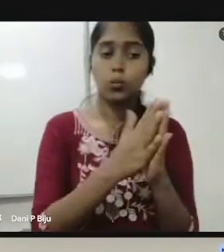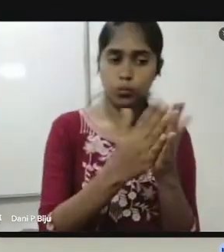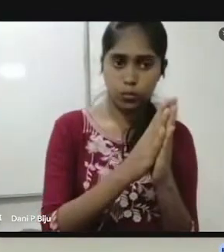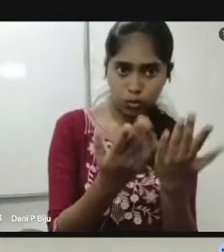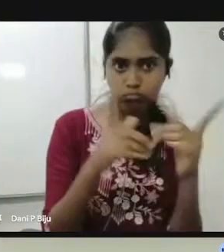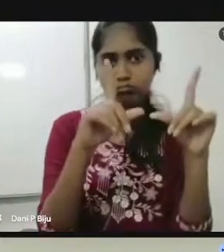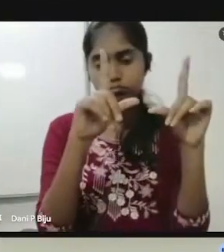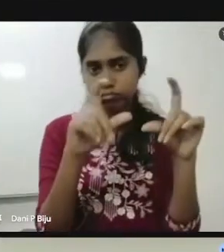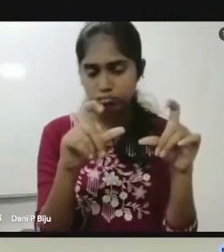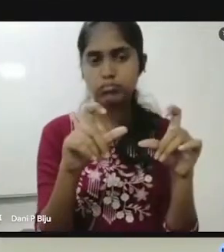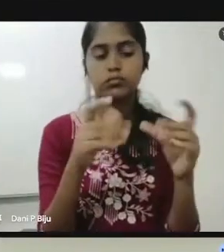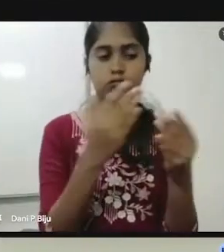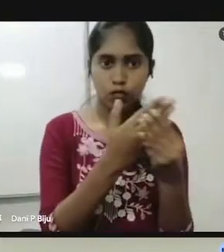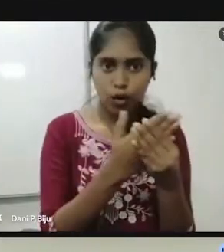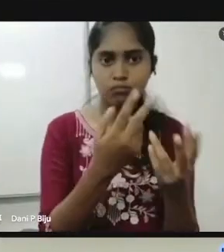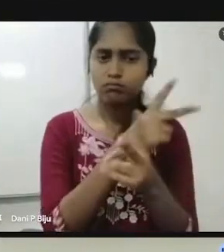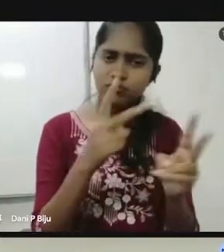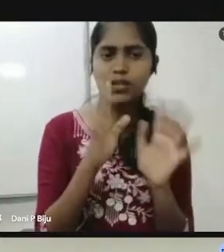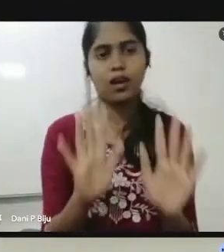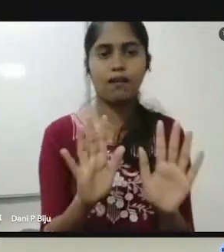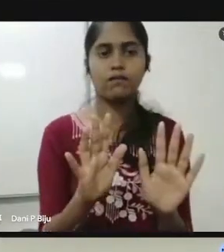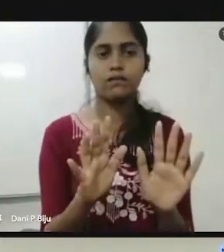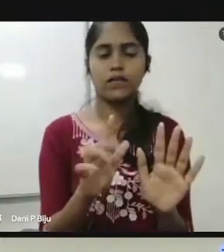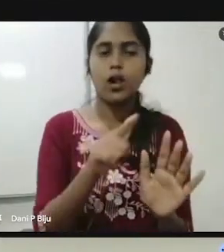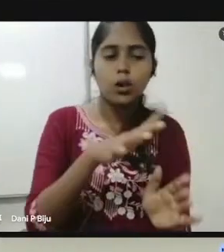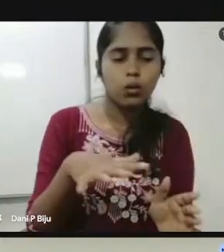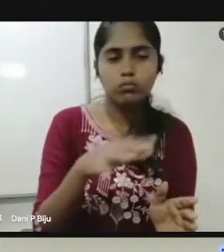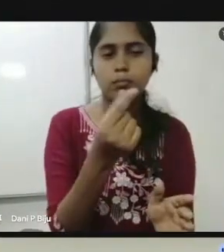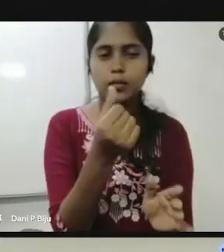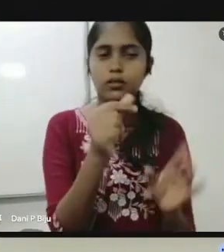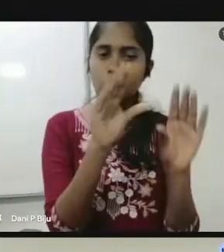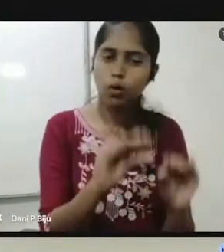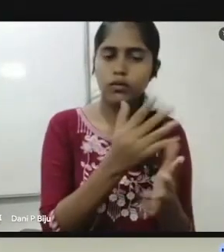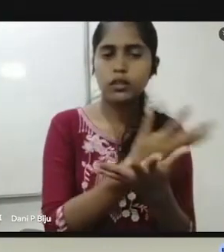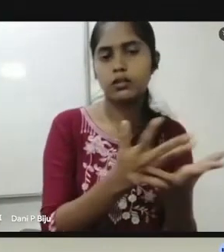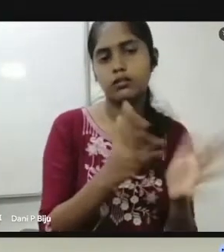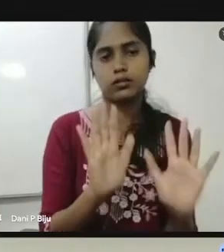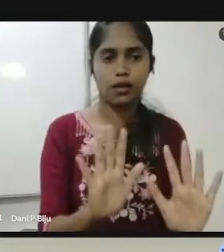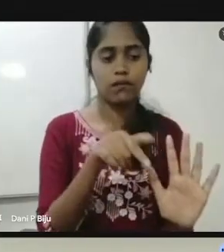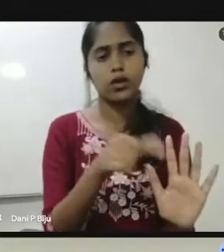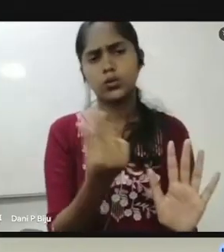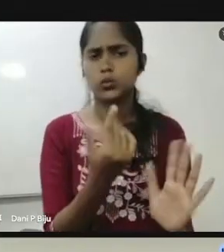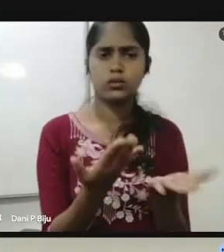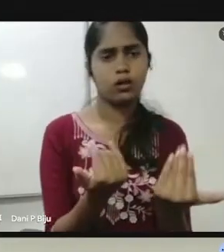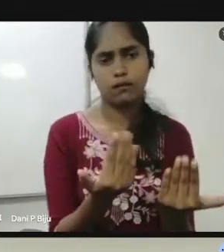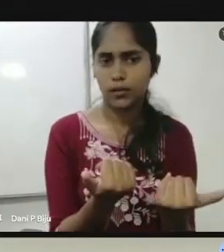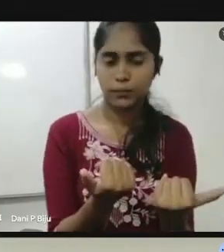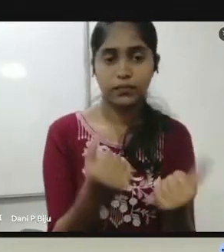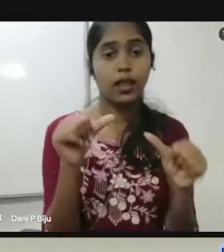രീതിയിലുള്ള ടെക്നോളജി ഉപയോഗിക്കാത്തതും ലോ കോസ്റ്റ്, അങ്ങനെ കോസ്റ്റ് അധികം ഒട്ടും തന്നെ ഇല്ലാത്ത ടൈപ്പ് AAC